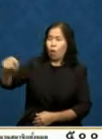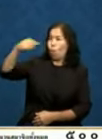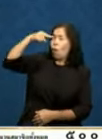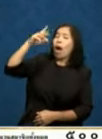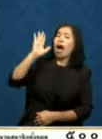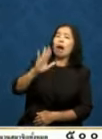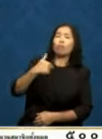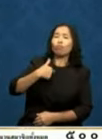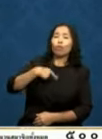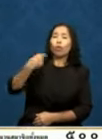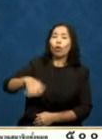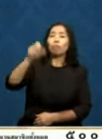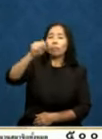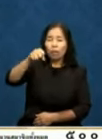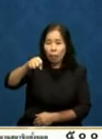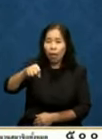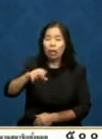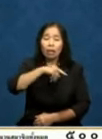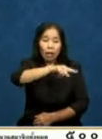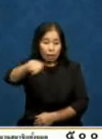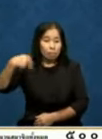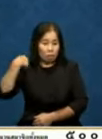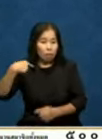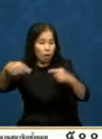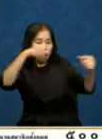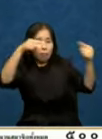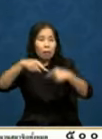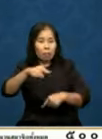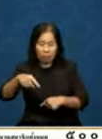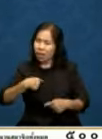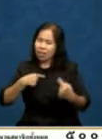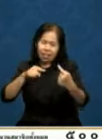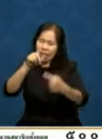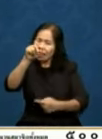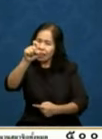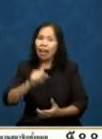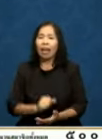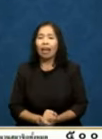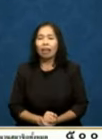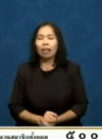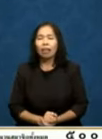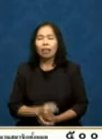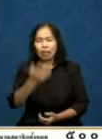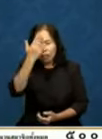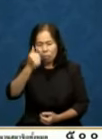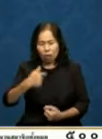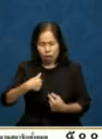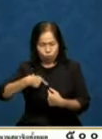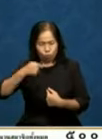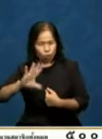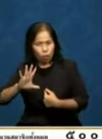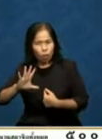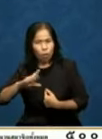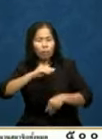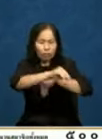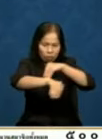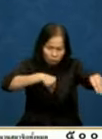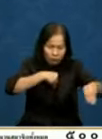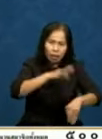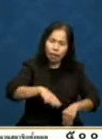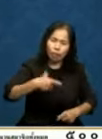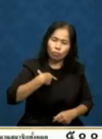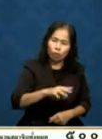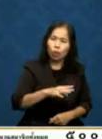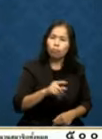ยใช่ไหมคะถ้ามันมีการด้อยค่าในสภาแห่งนี้เรายังเถียงกันแทบเป็นแทบตายเลยค่ะทำไมเราถึงทำในสิ่งที่เราไม่ชอบกับเด็กอะคะ